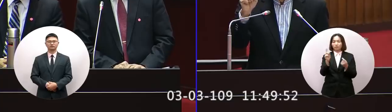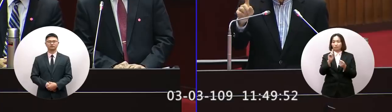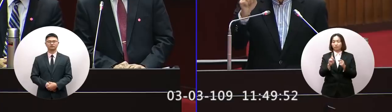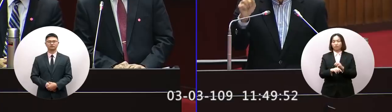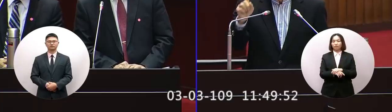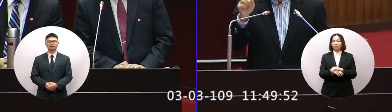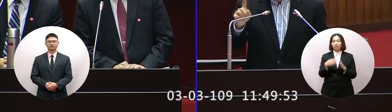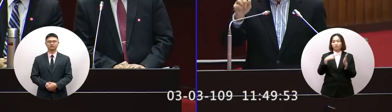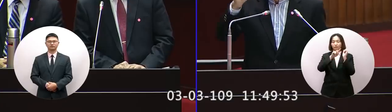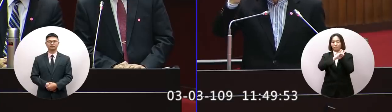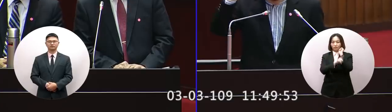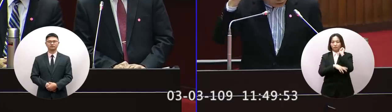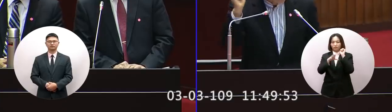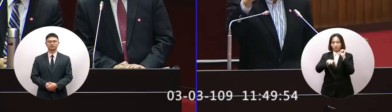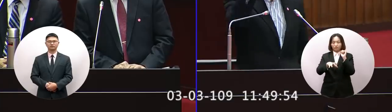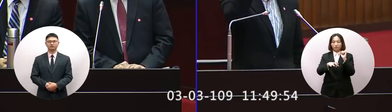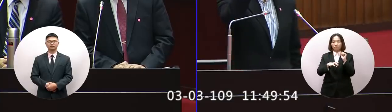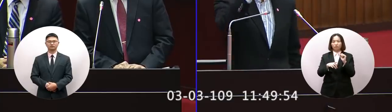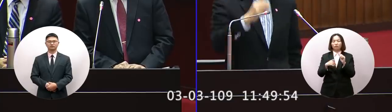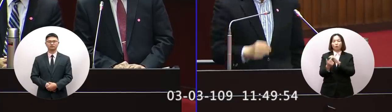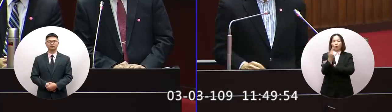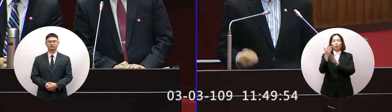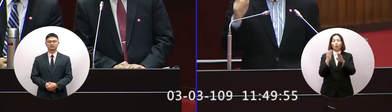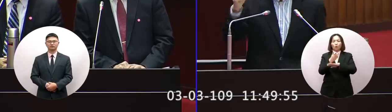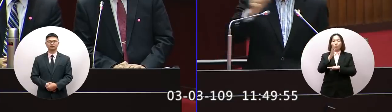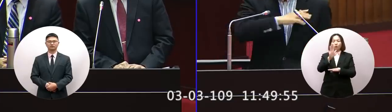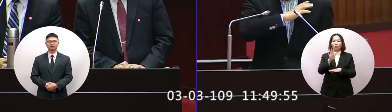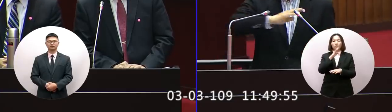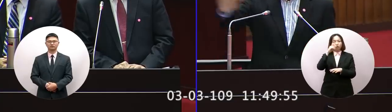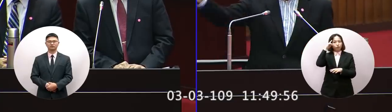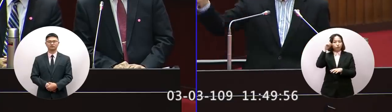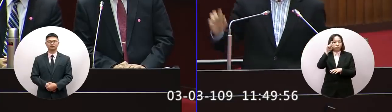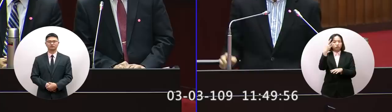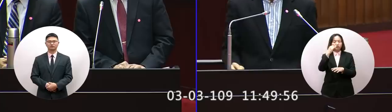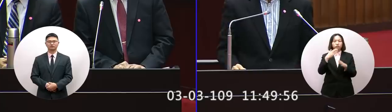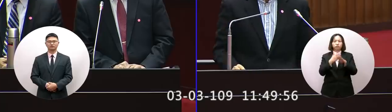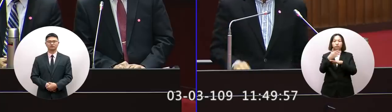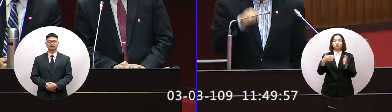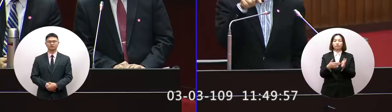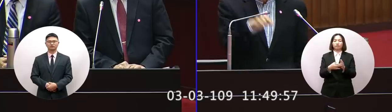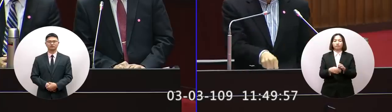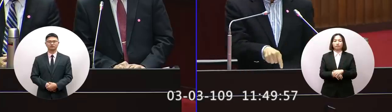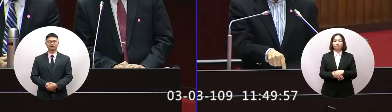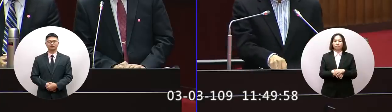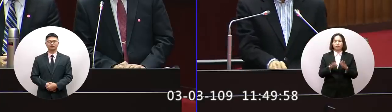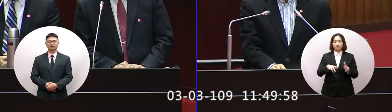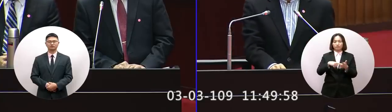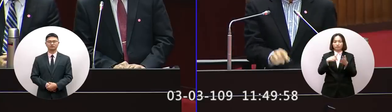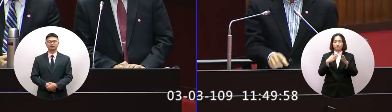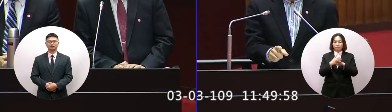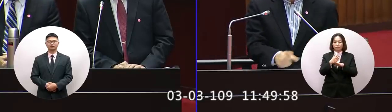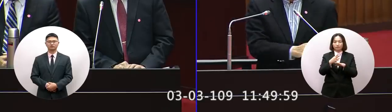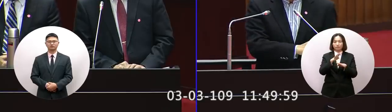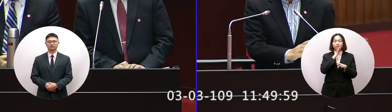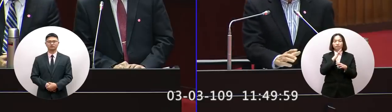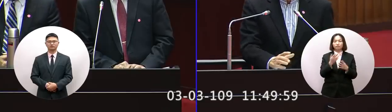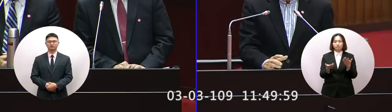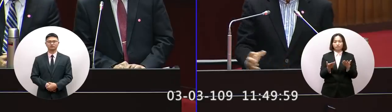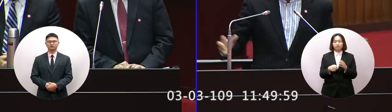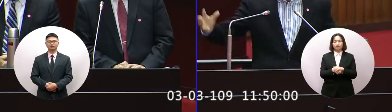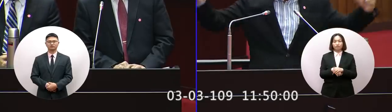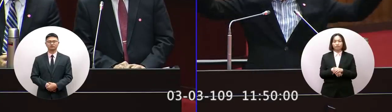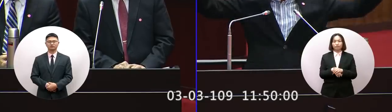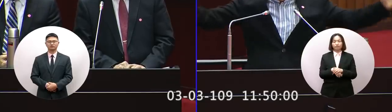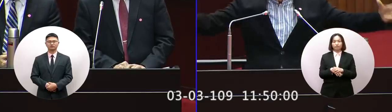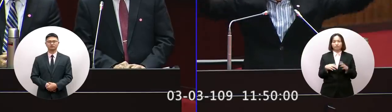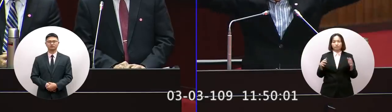立法院有夠快我們十幾天就通過了而且再次通過的幾乎就是